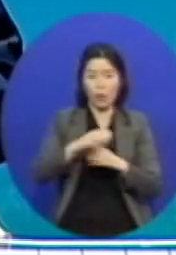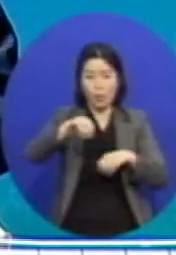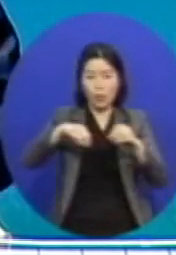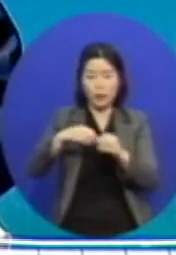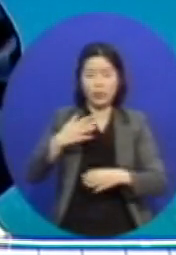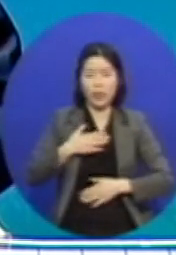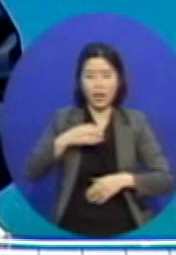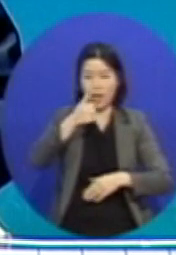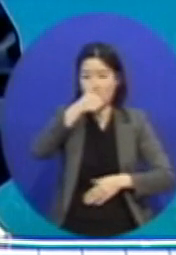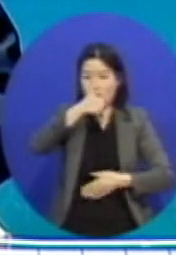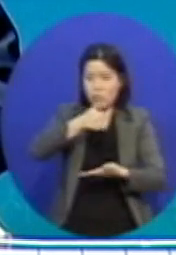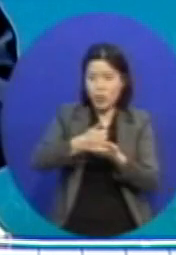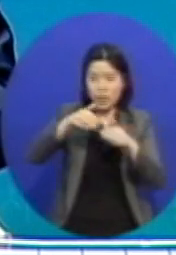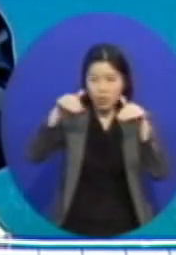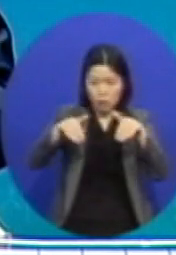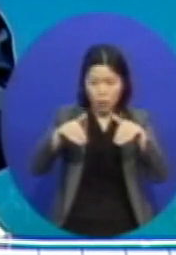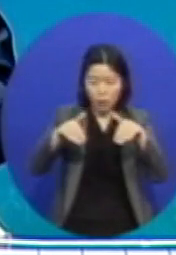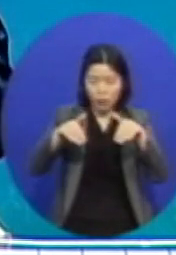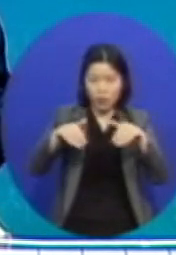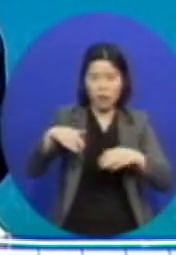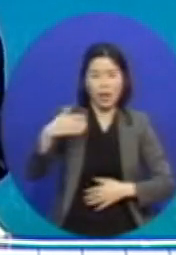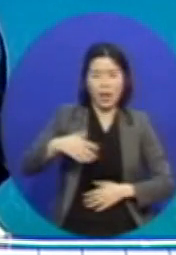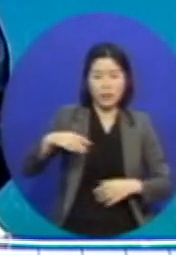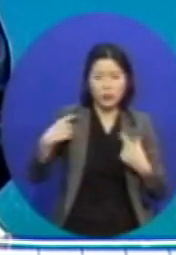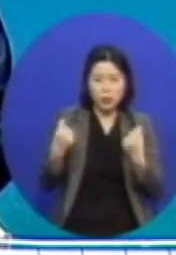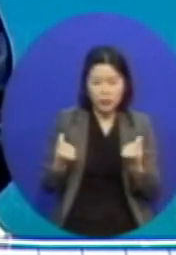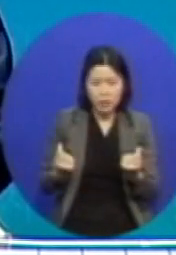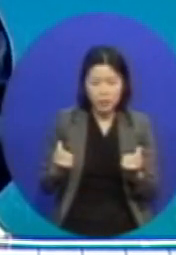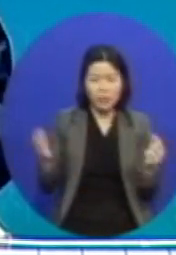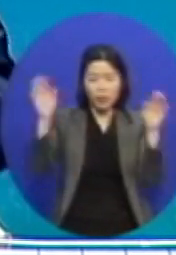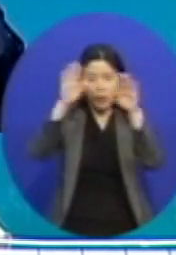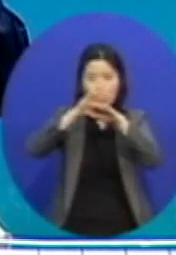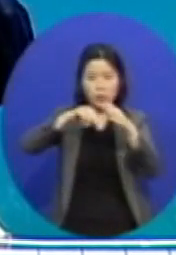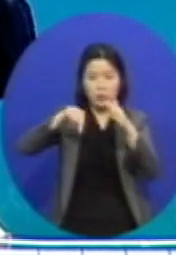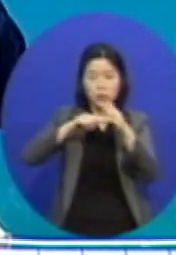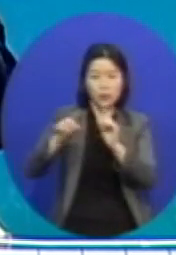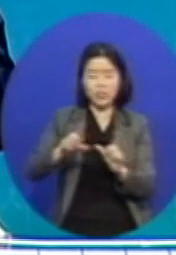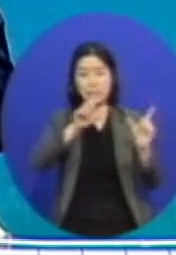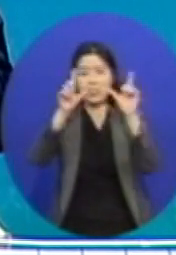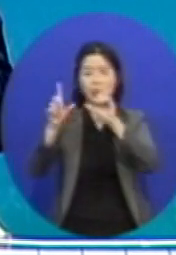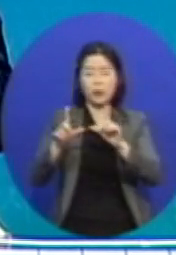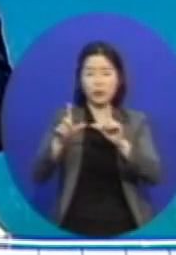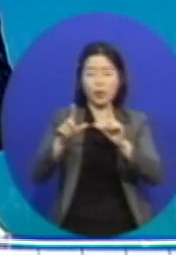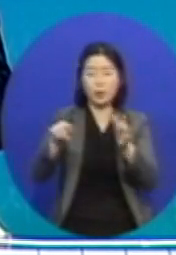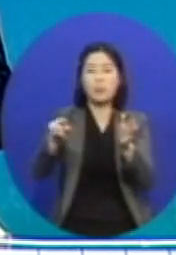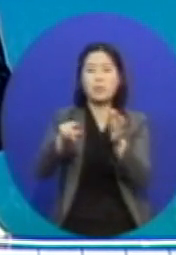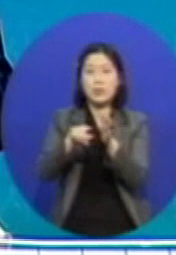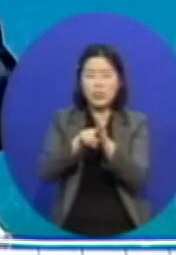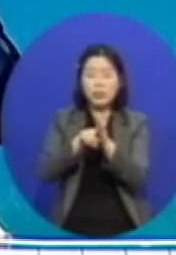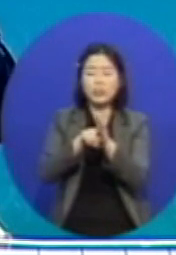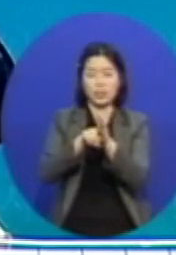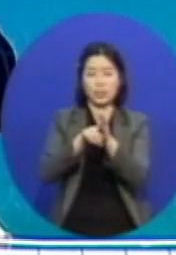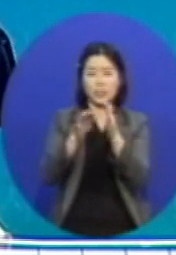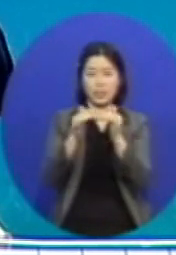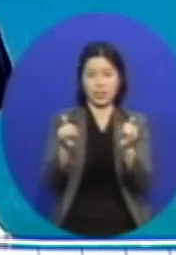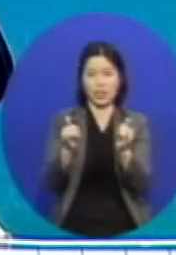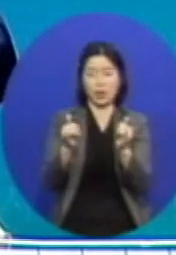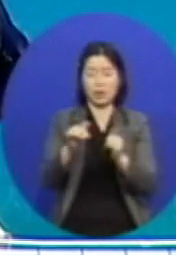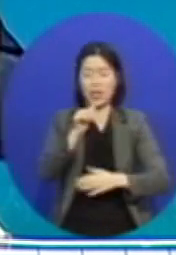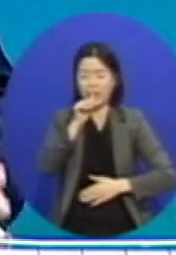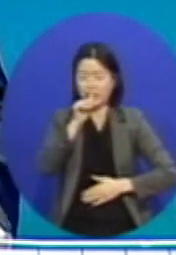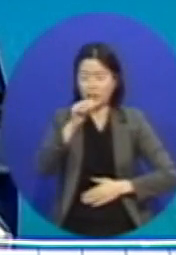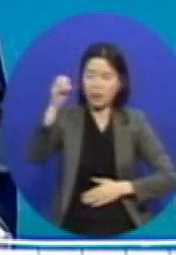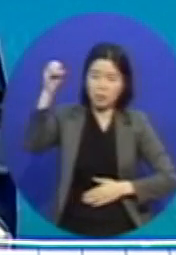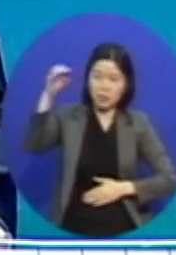죄의 종이 고 아직도 여전히 어둠 속에 살고 있다고 이렇게 믿어지지 는 분은 절대로 빛의